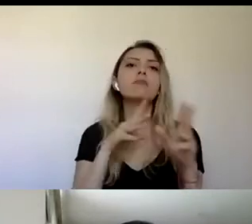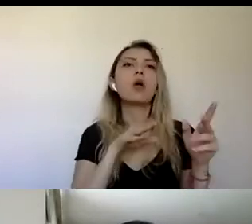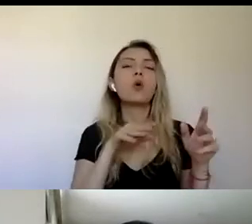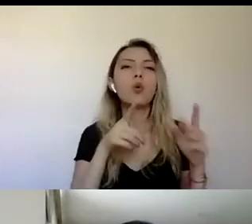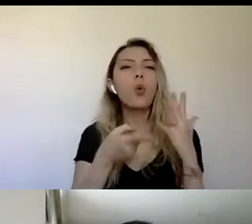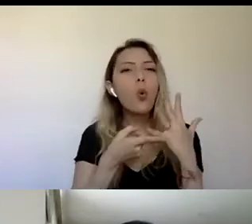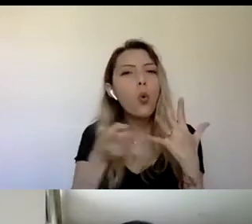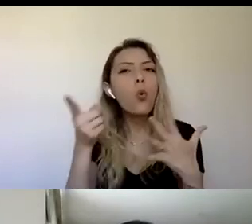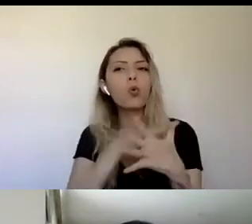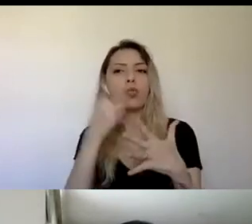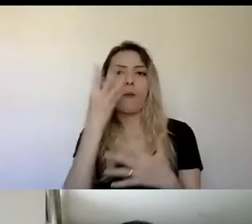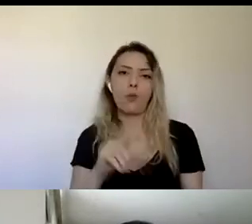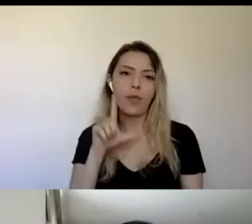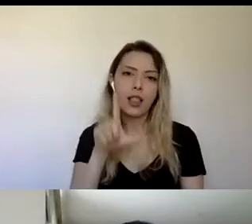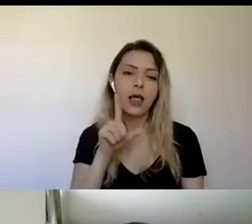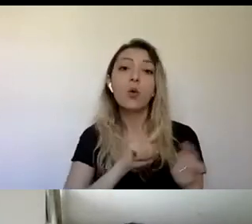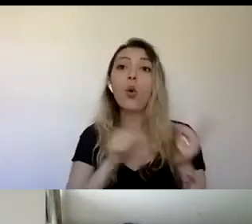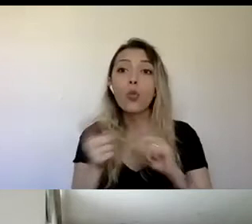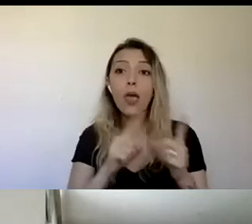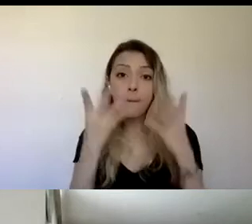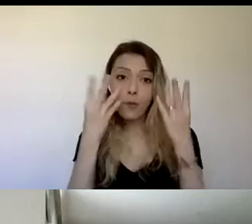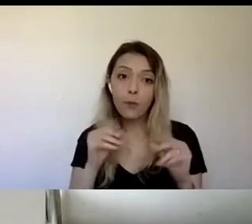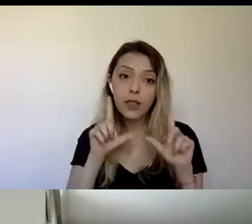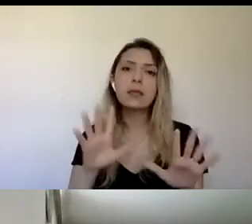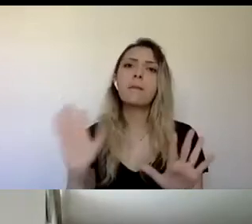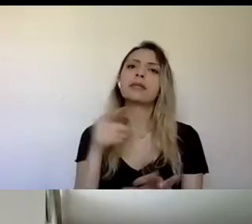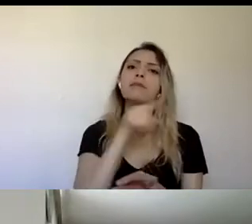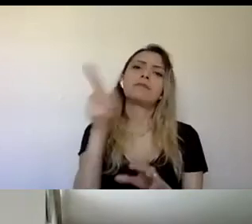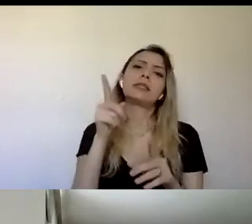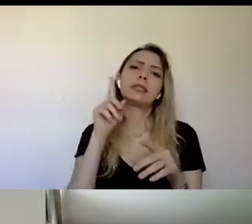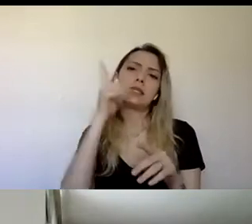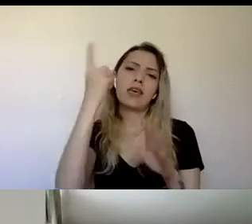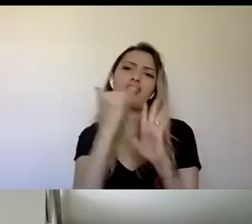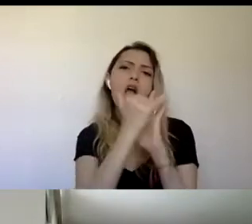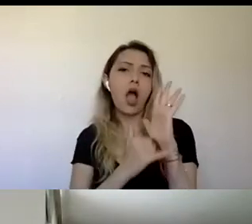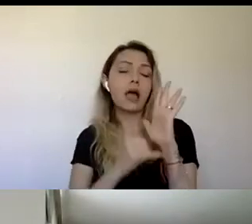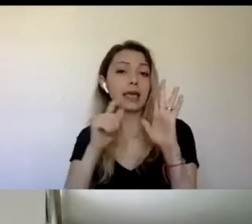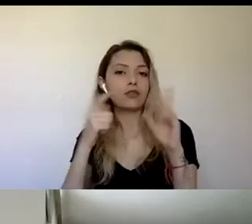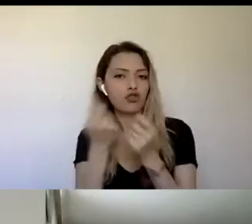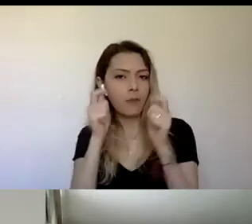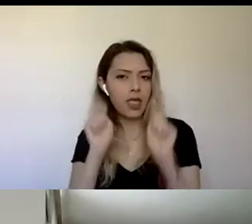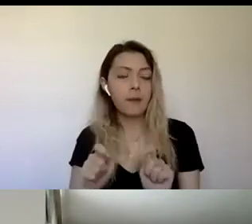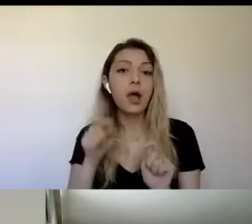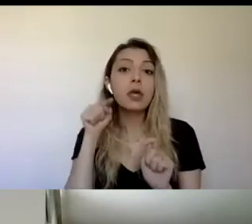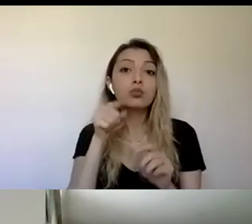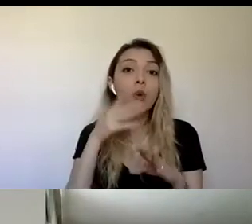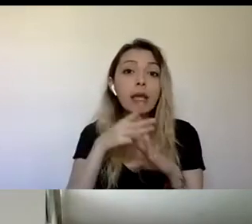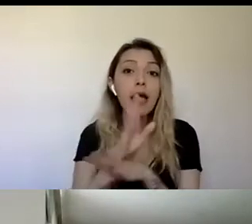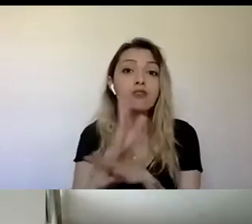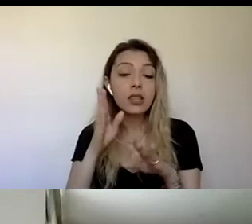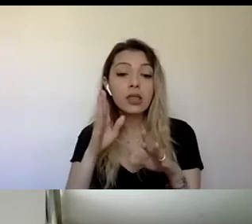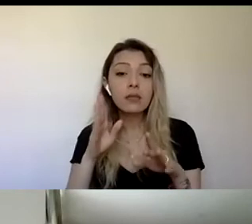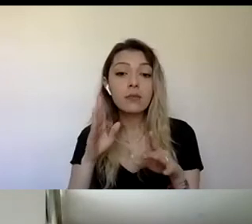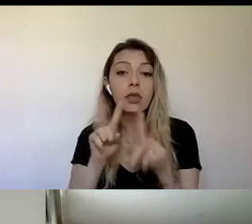sadece bir anket çalışması yaparsanız bunun şeffaflığını, anket çalışmasının sonucunda çıkacak